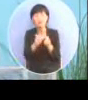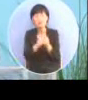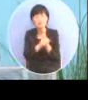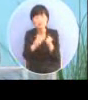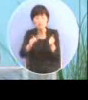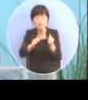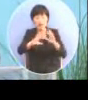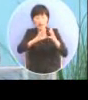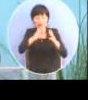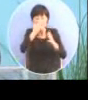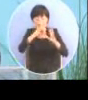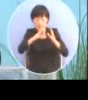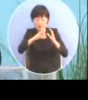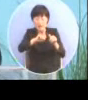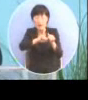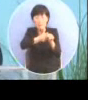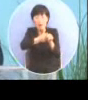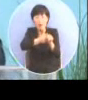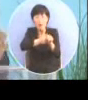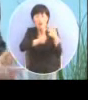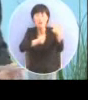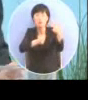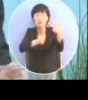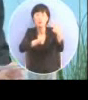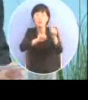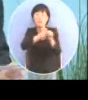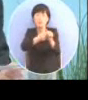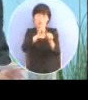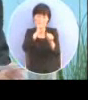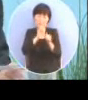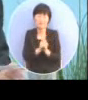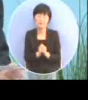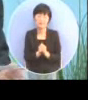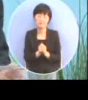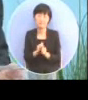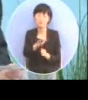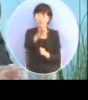Cho nên họ đã gặp tai họa đến 7 lần.